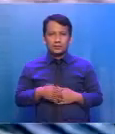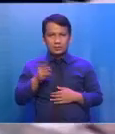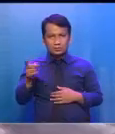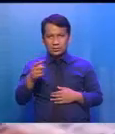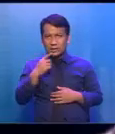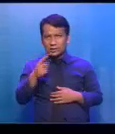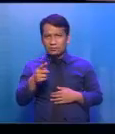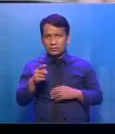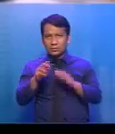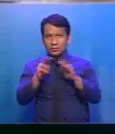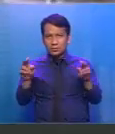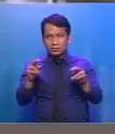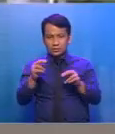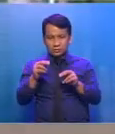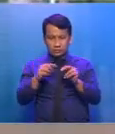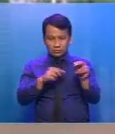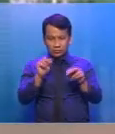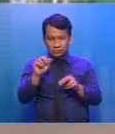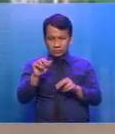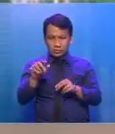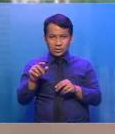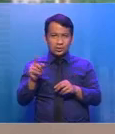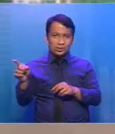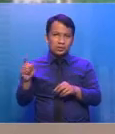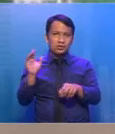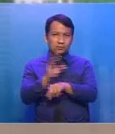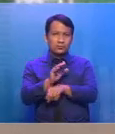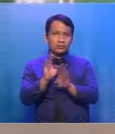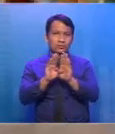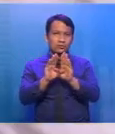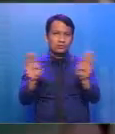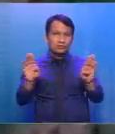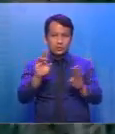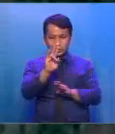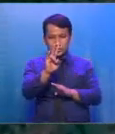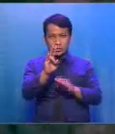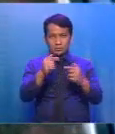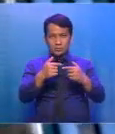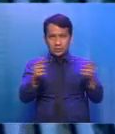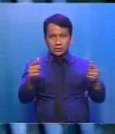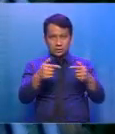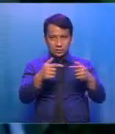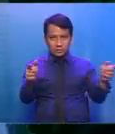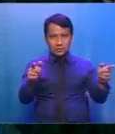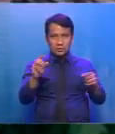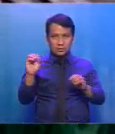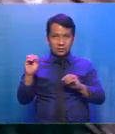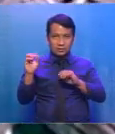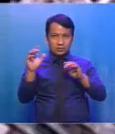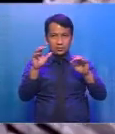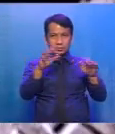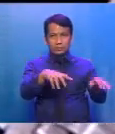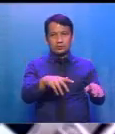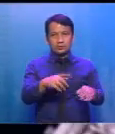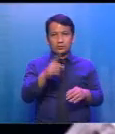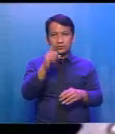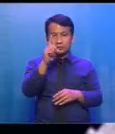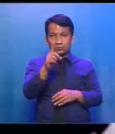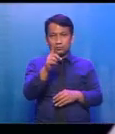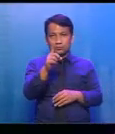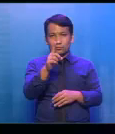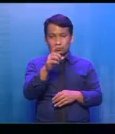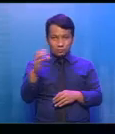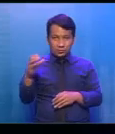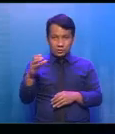Kaya't pagdating ng November 13, napilitan ng Magat na buksan ang 7 gate at magpakawala ng tubig, nakatubas ang